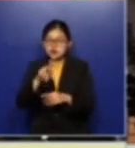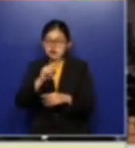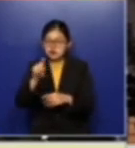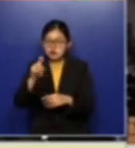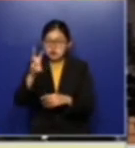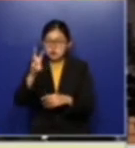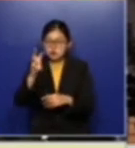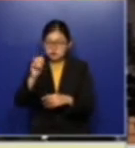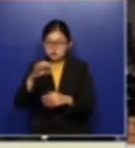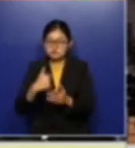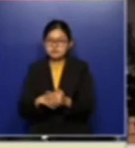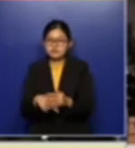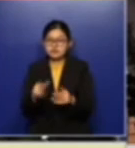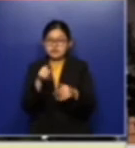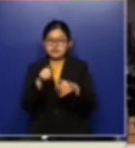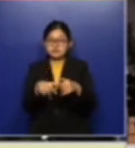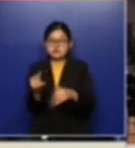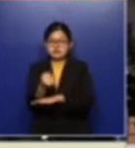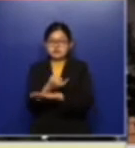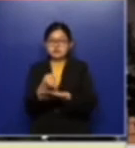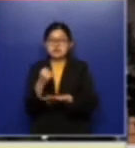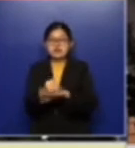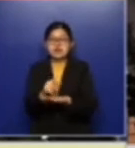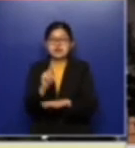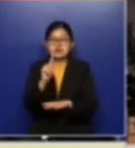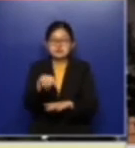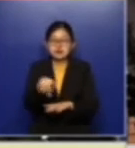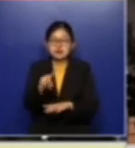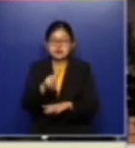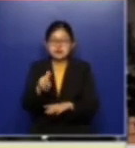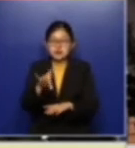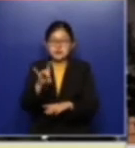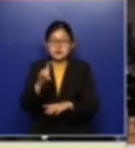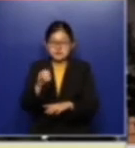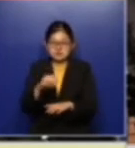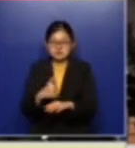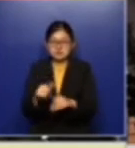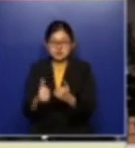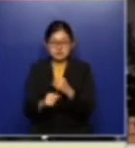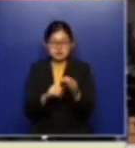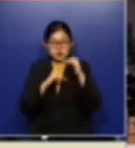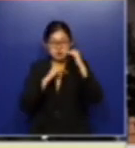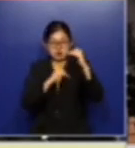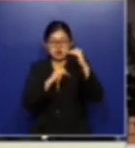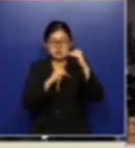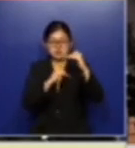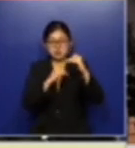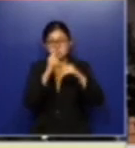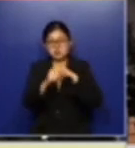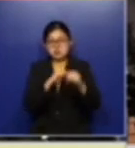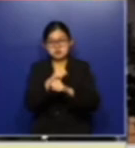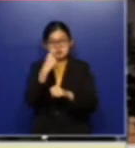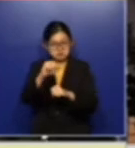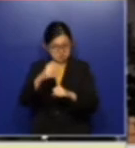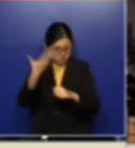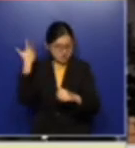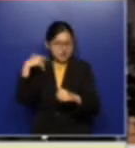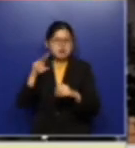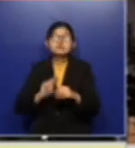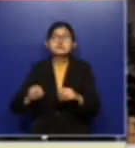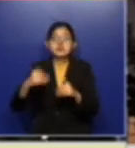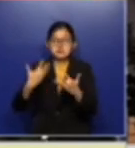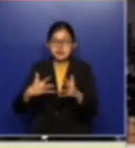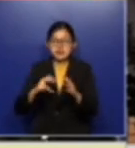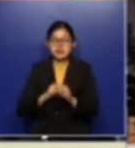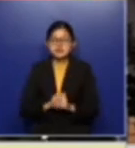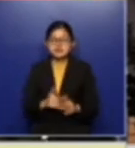ได้ 1,680 บาทก็เป็นข้อกำหนดมาเป็น10ปีแล้วของกระทรวงการคลังครับนี่คือการเยียว